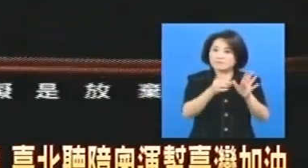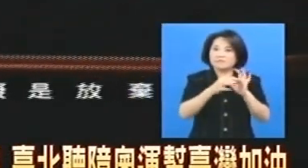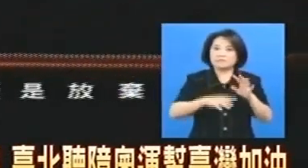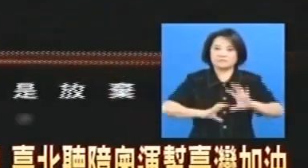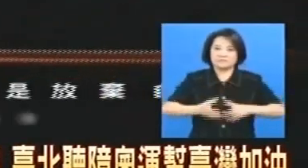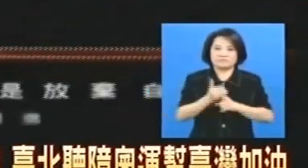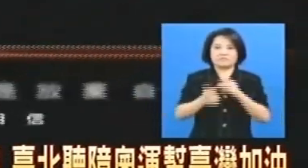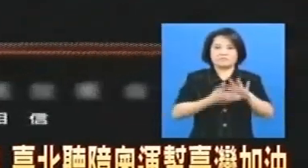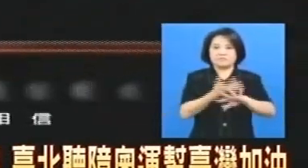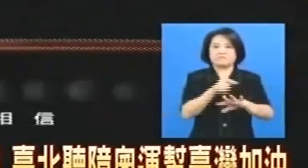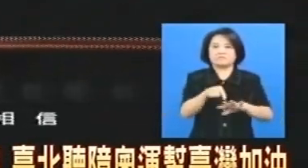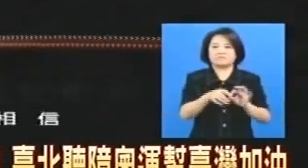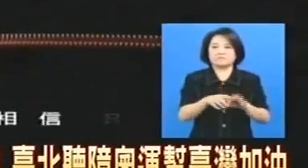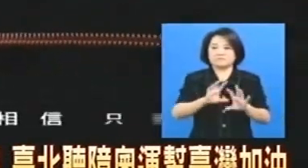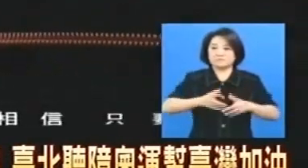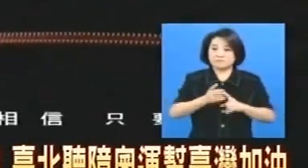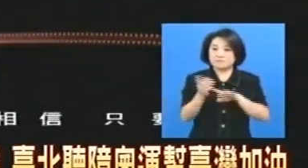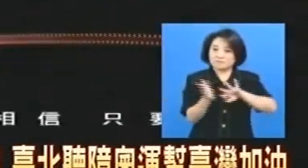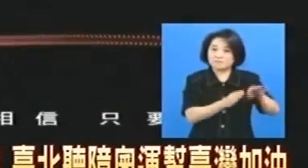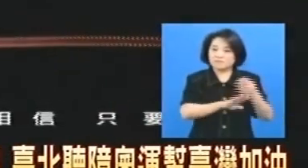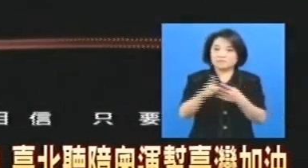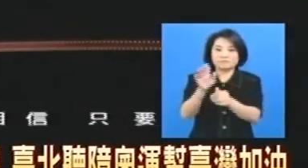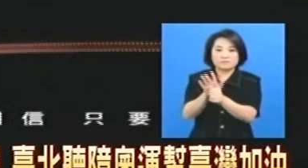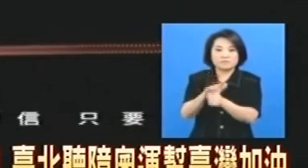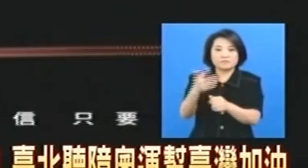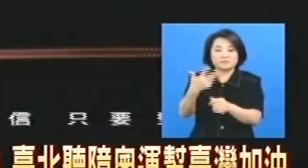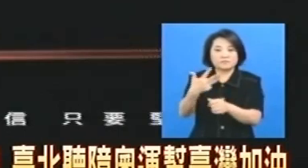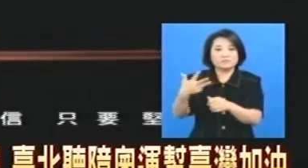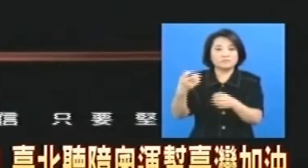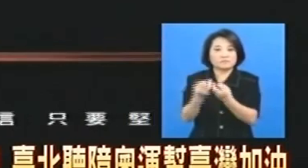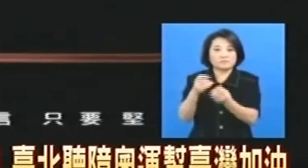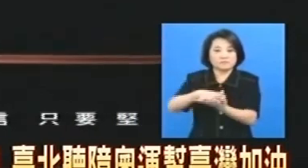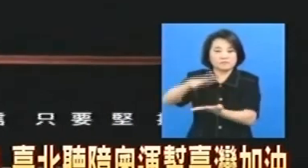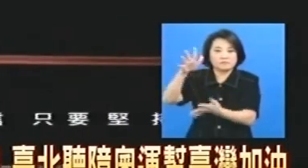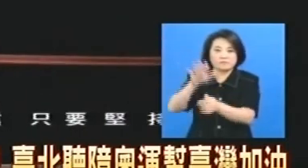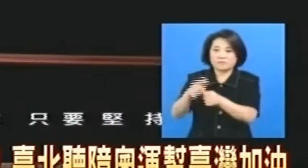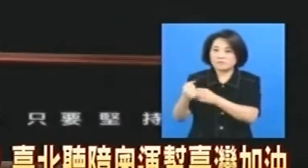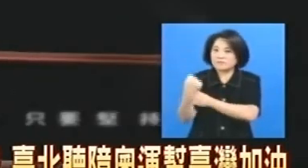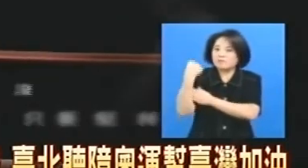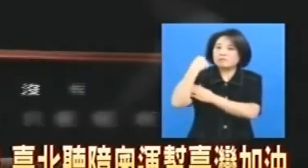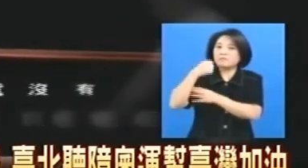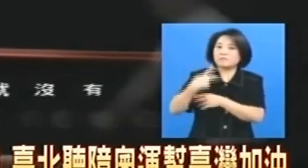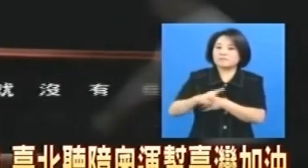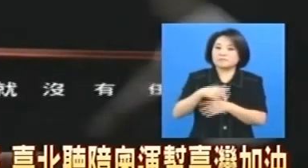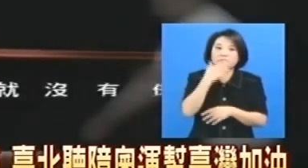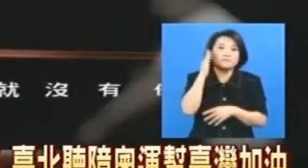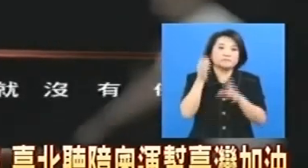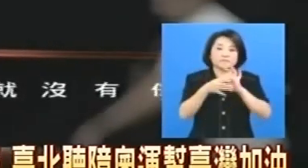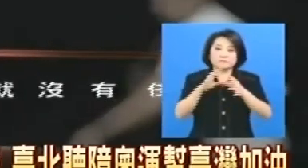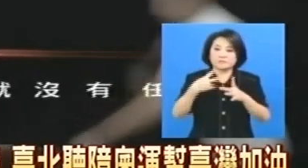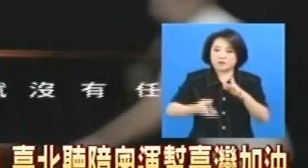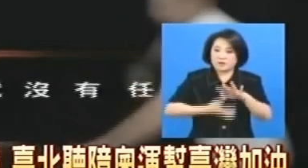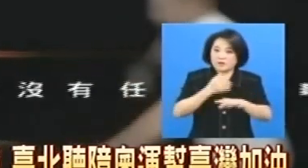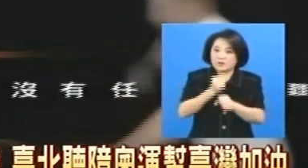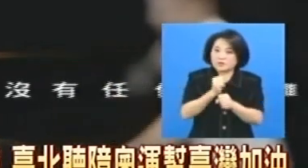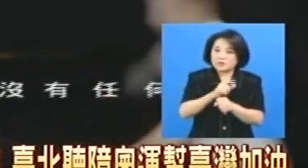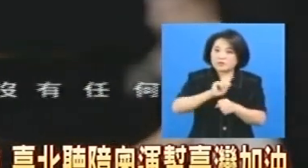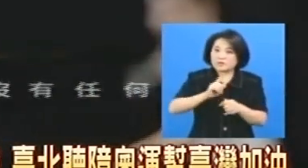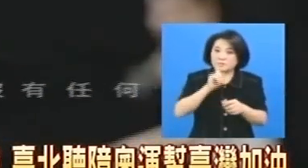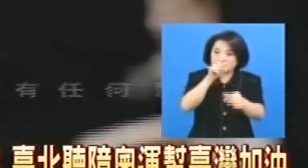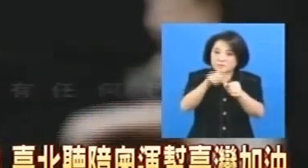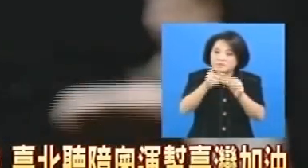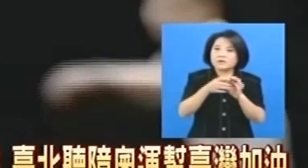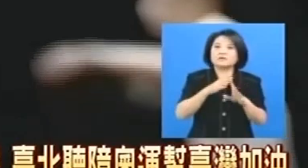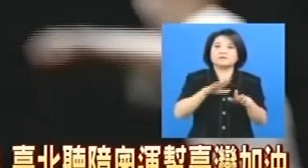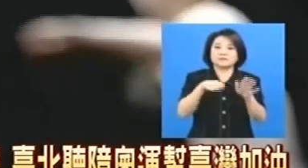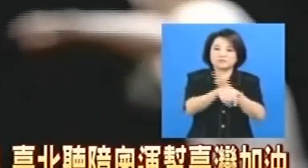样的精神，不仅在精神层面帮所有八水灾的灾民加油打气，听障奥运更是化为实际行动，听